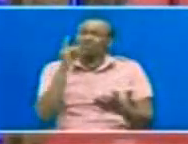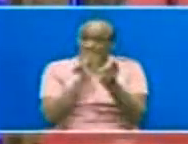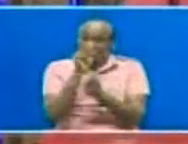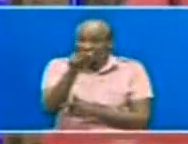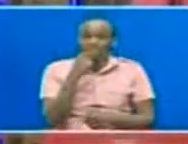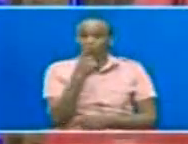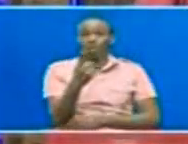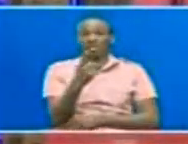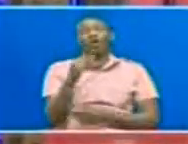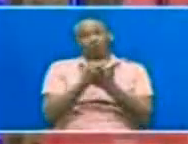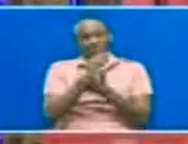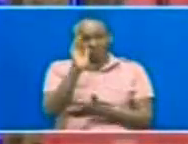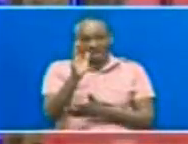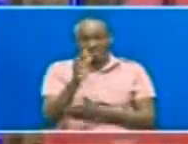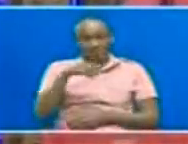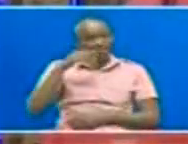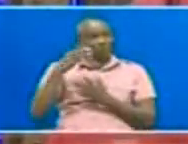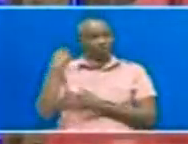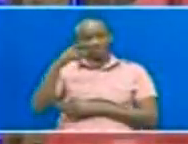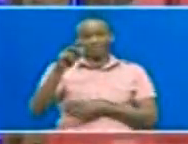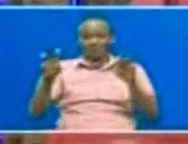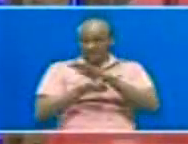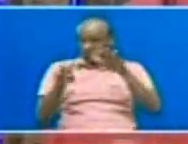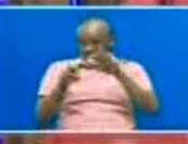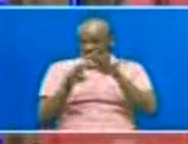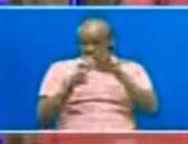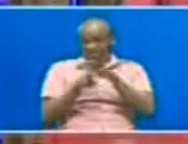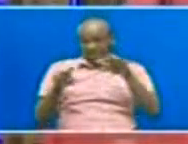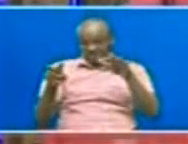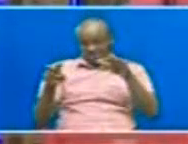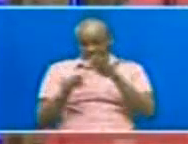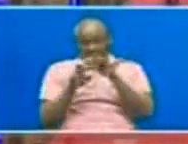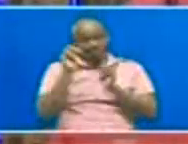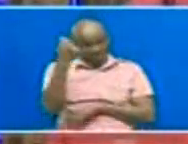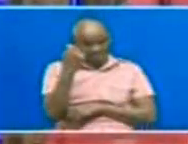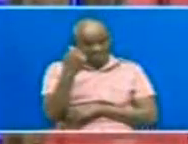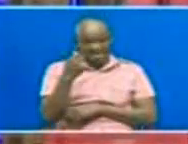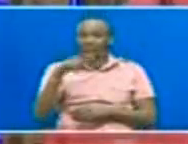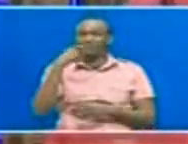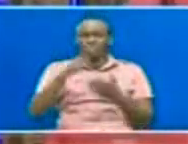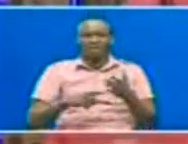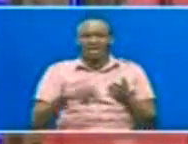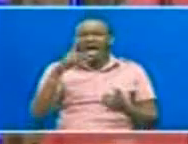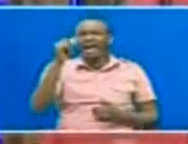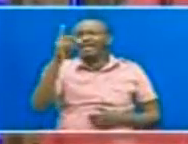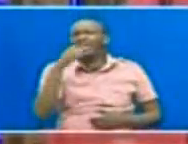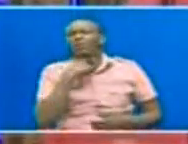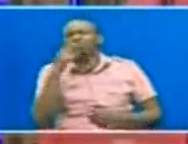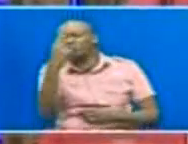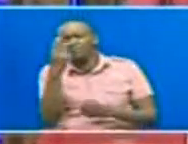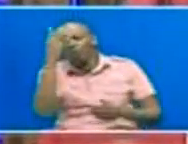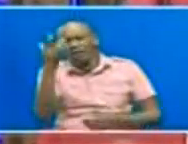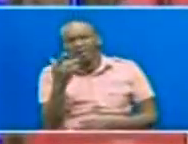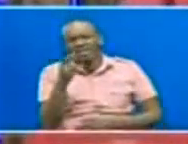kumuona ofisi yake na wakati alikuwa vice president. Mm-hmm. Alikuwa vice president. Mm-hmm. Akasema, Kadenge nataka kunionea nini?